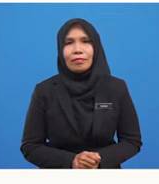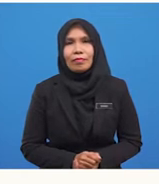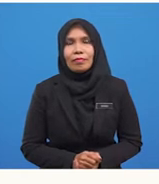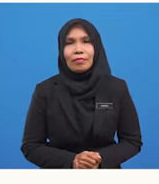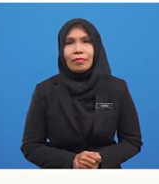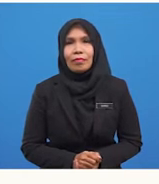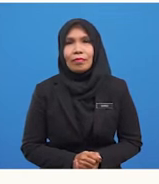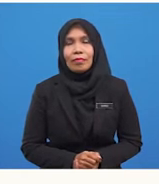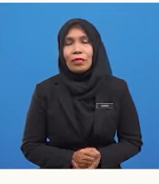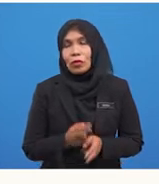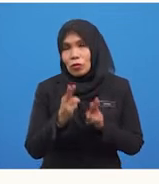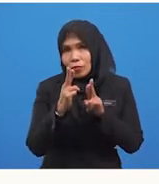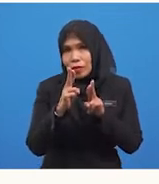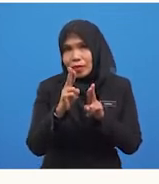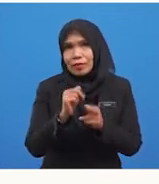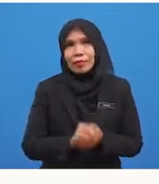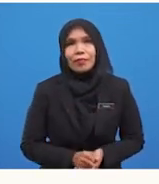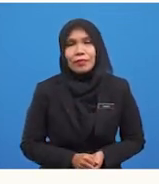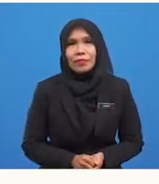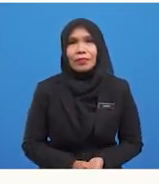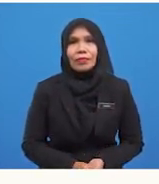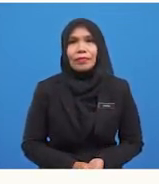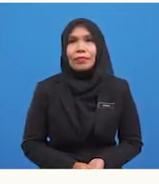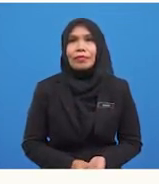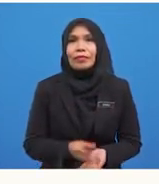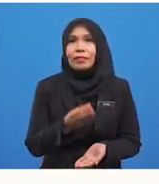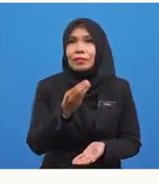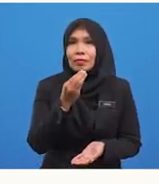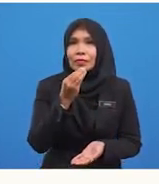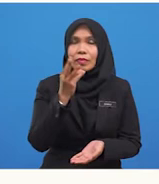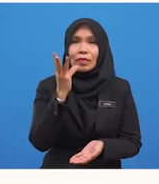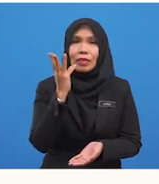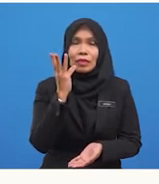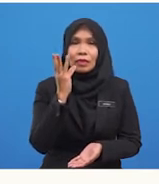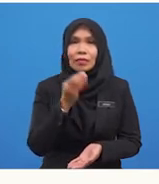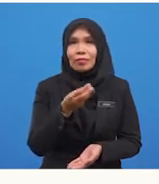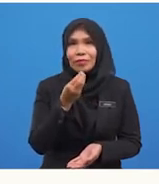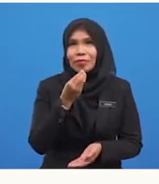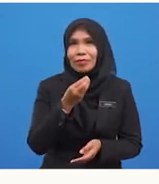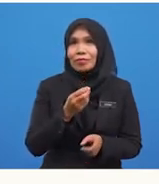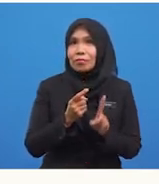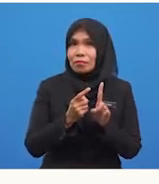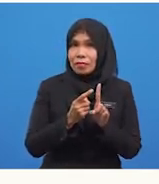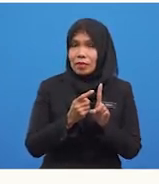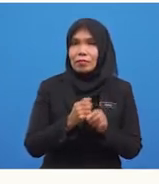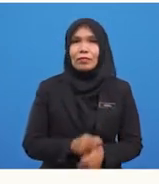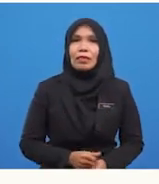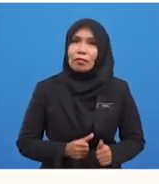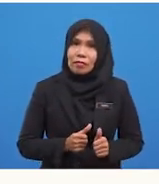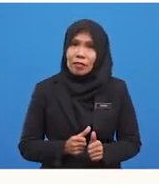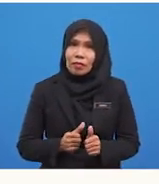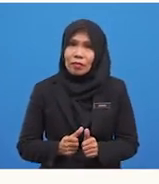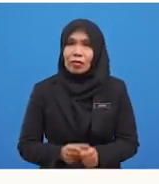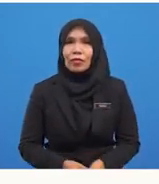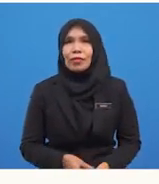memuliakan. Santap nasi suap pertama, berturut